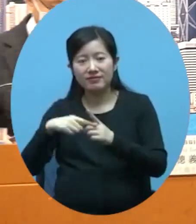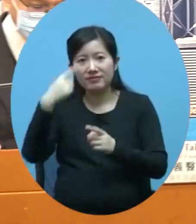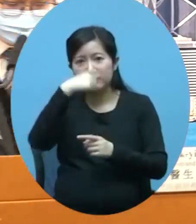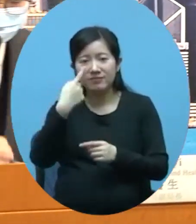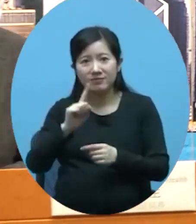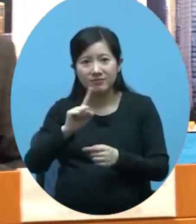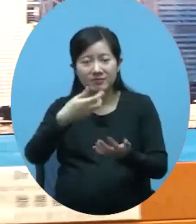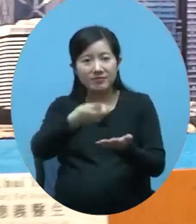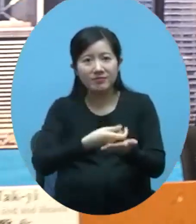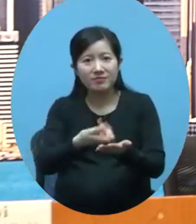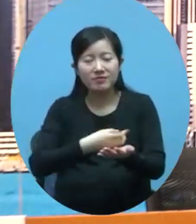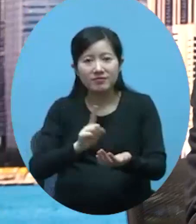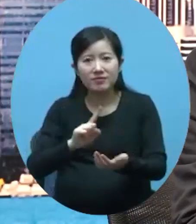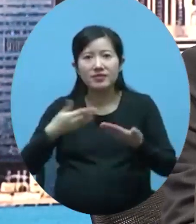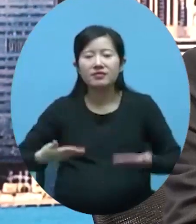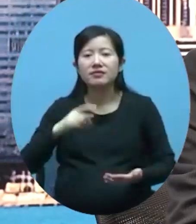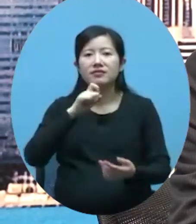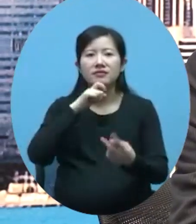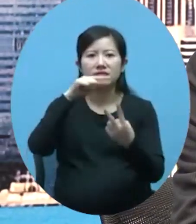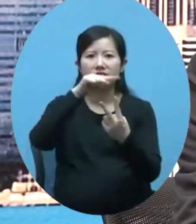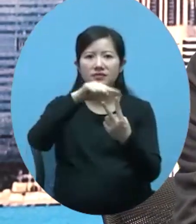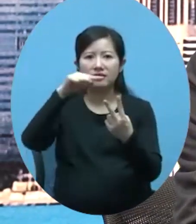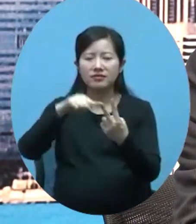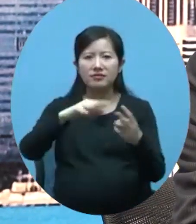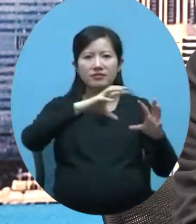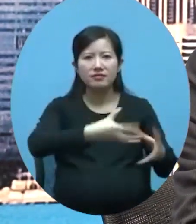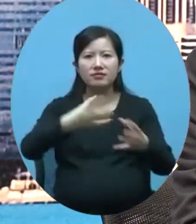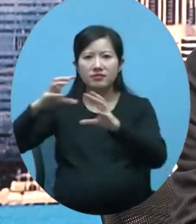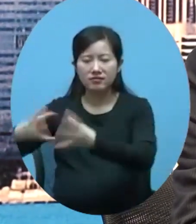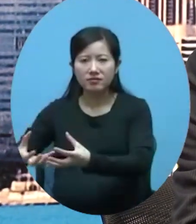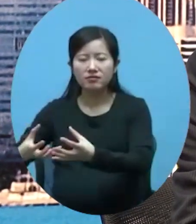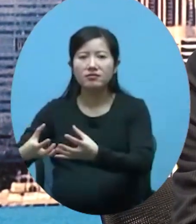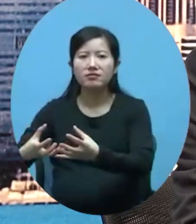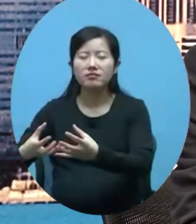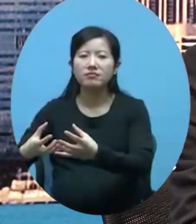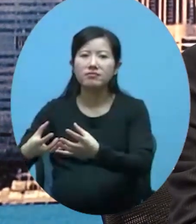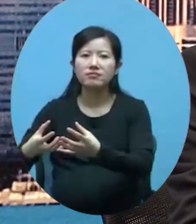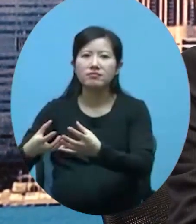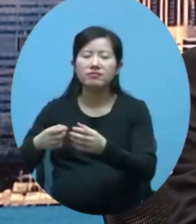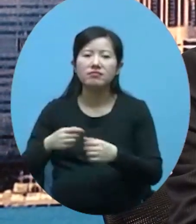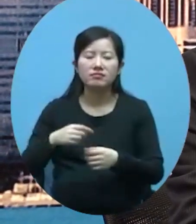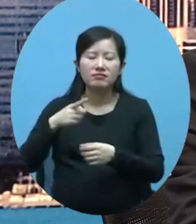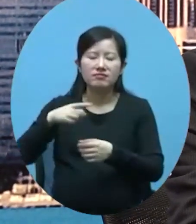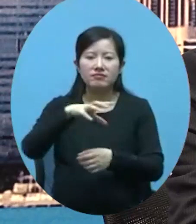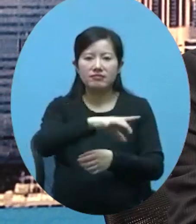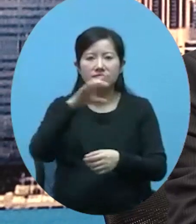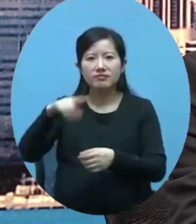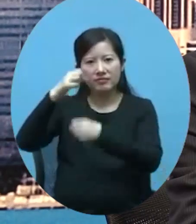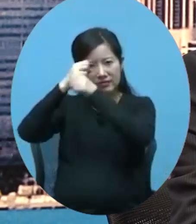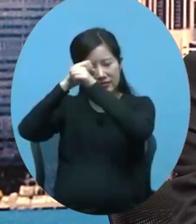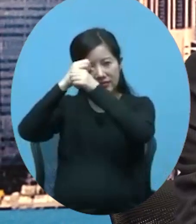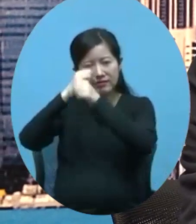其實我們暫時有兩種的病人我們會選擇來做這個新型冠狀病毒的測試第一種